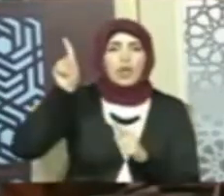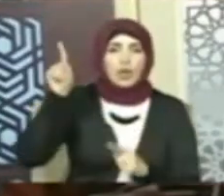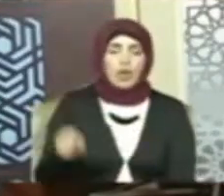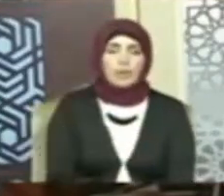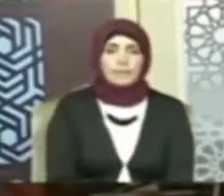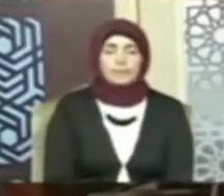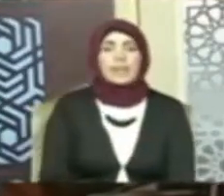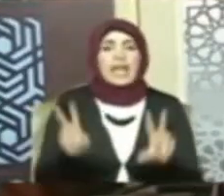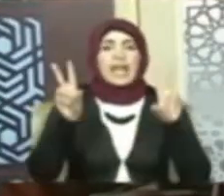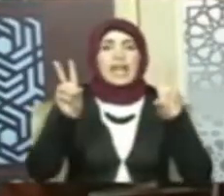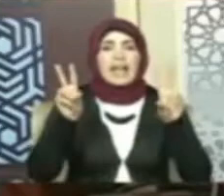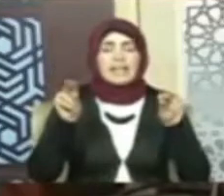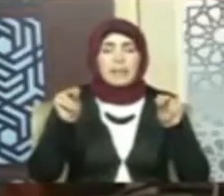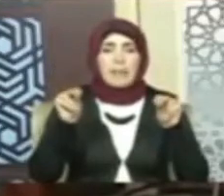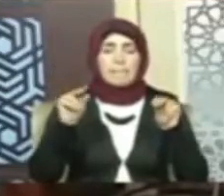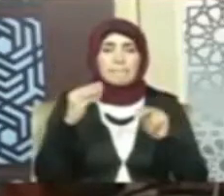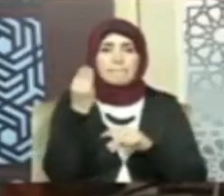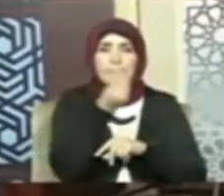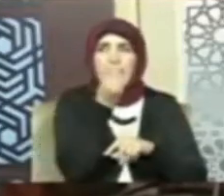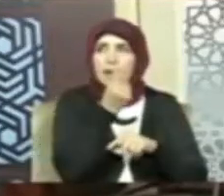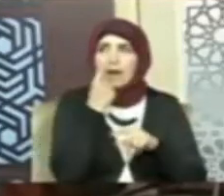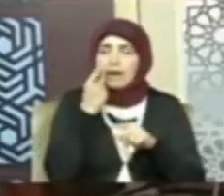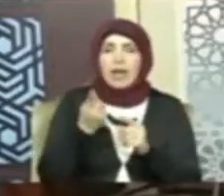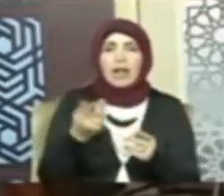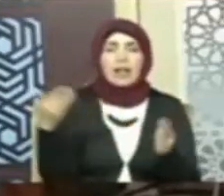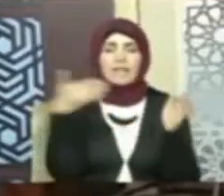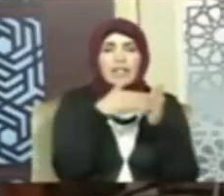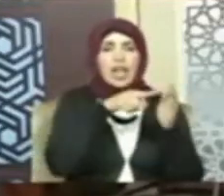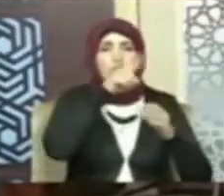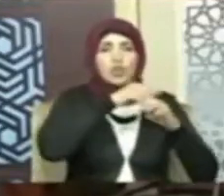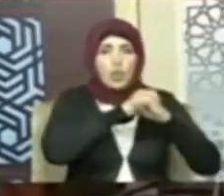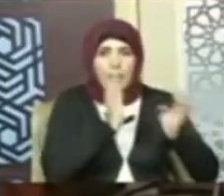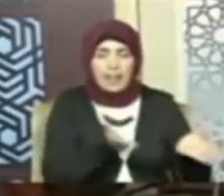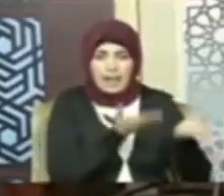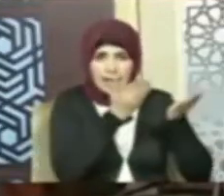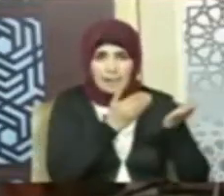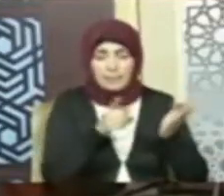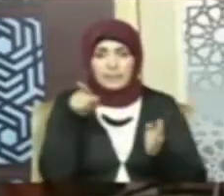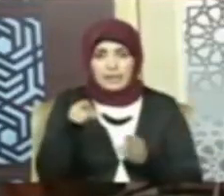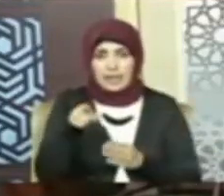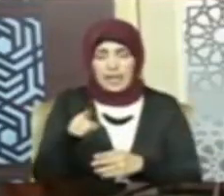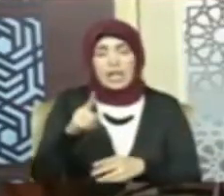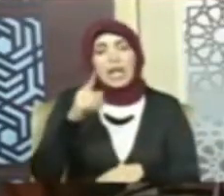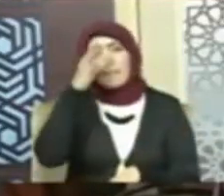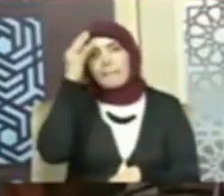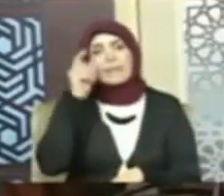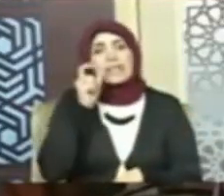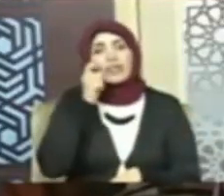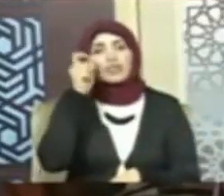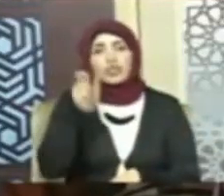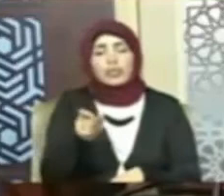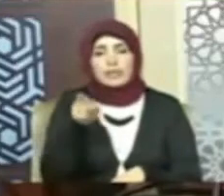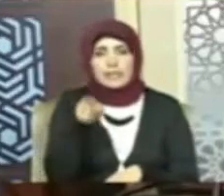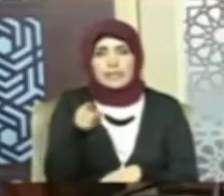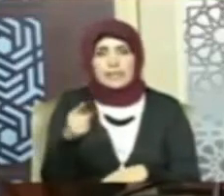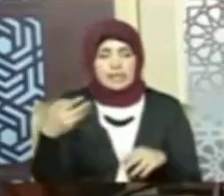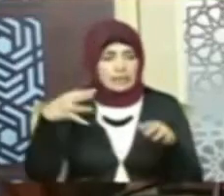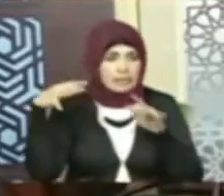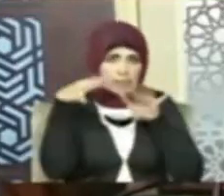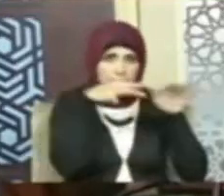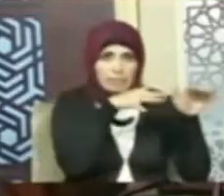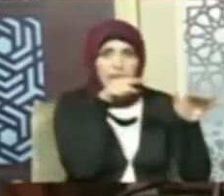تشبه الرحلة الآخرة. فعندما يخرج الإنسان إلى الحج